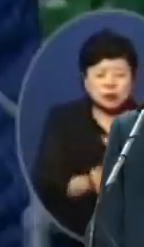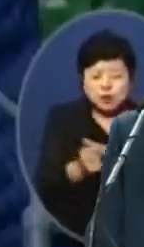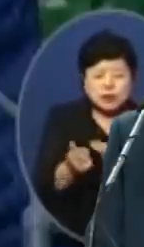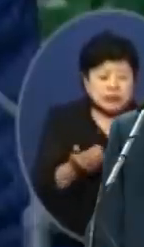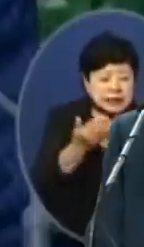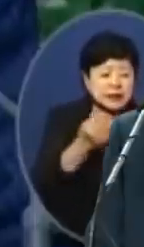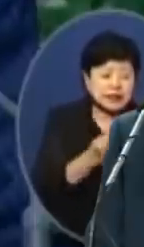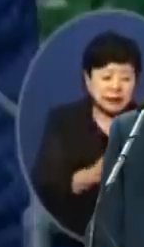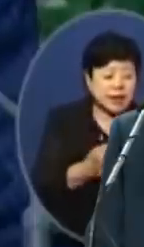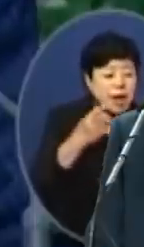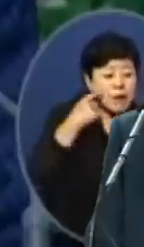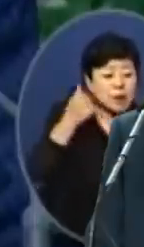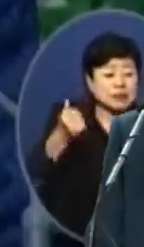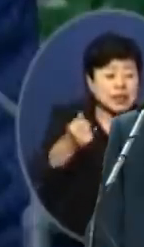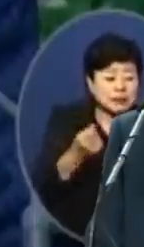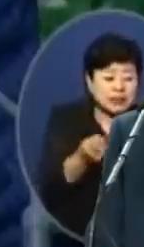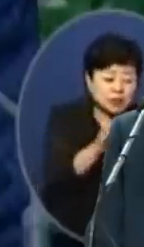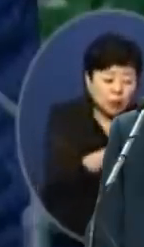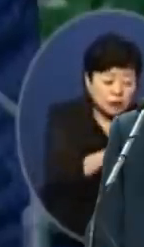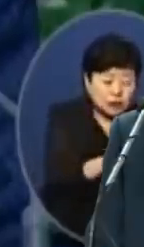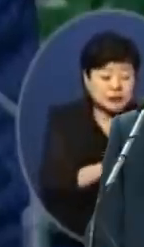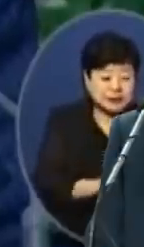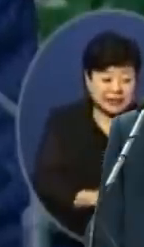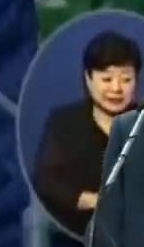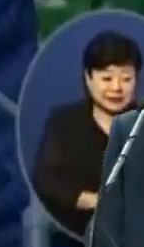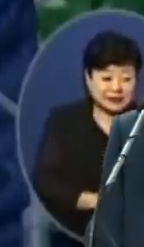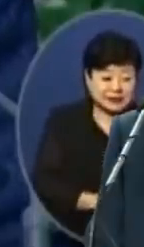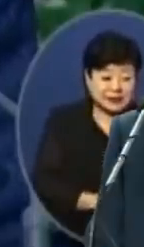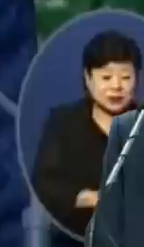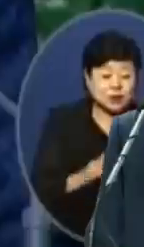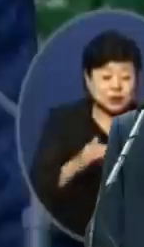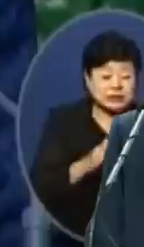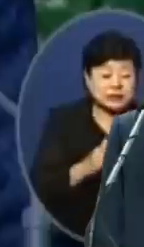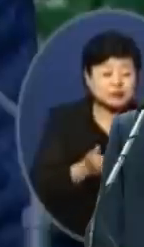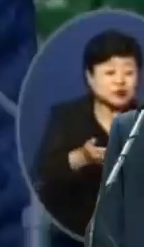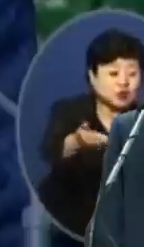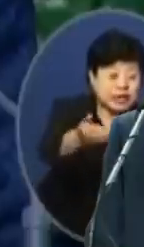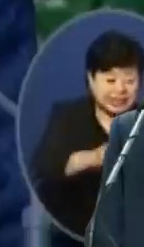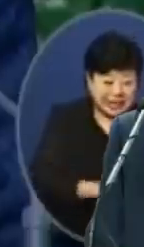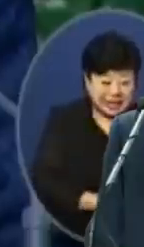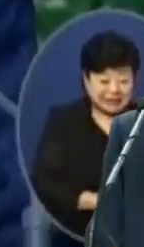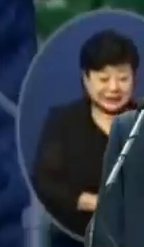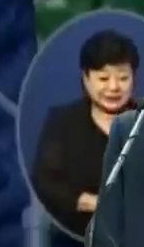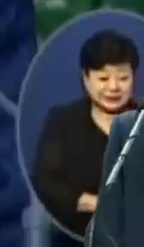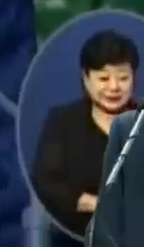생겼어요. 목사님 일을 도와주라고. 그러니까 우리 집을 내놓겠습니다.